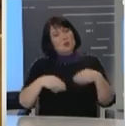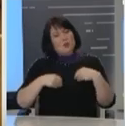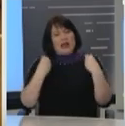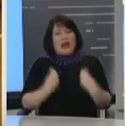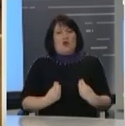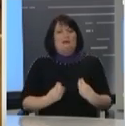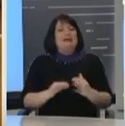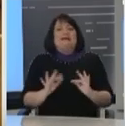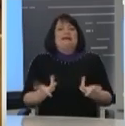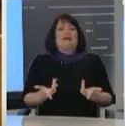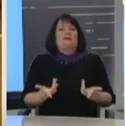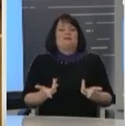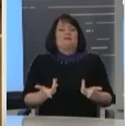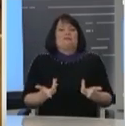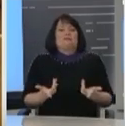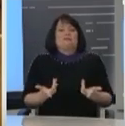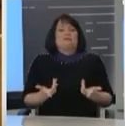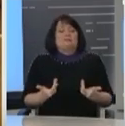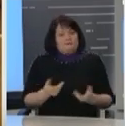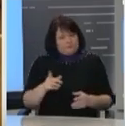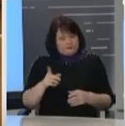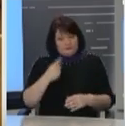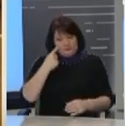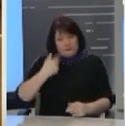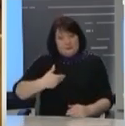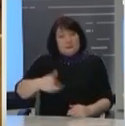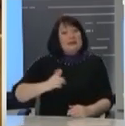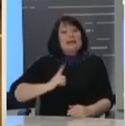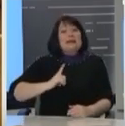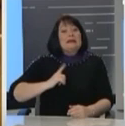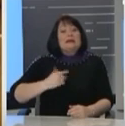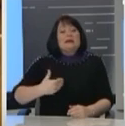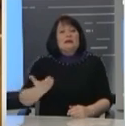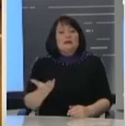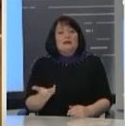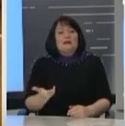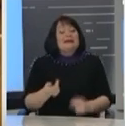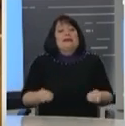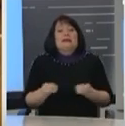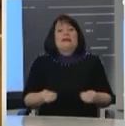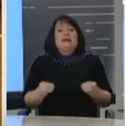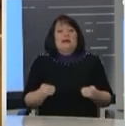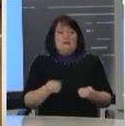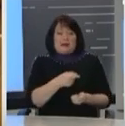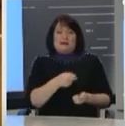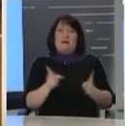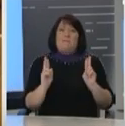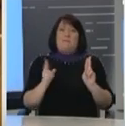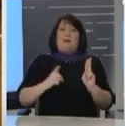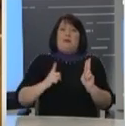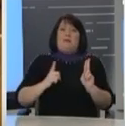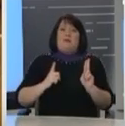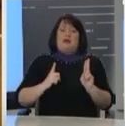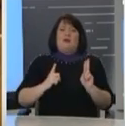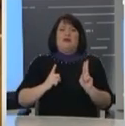αποδεχτείτε δηλαδή ότι παρά τις όποιες προβλέψεις και τις όποιες προσδοκίες σας, η Ελλάδα